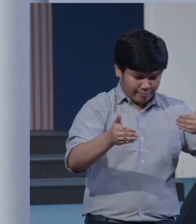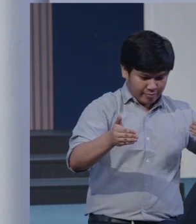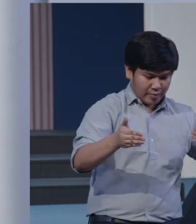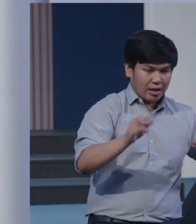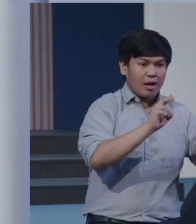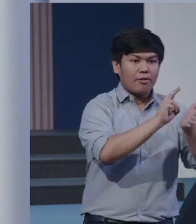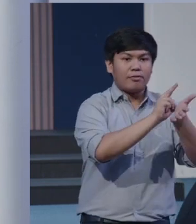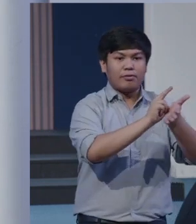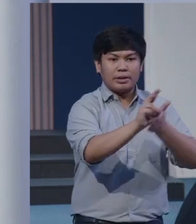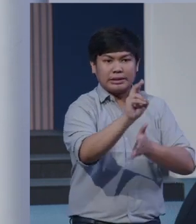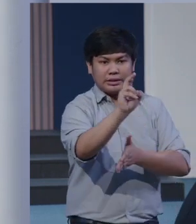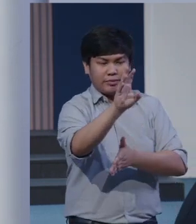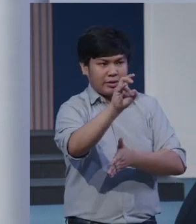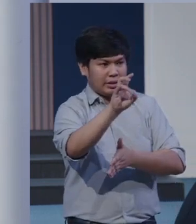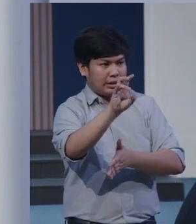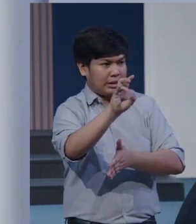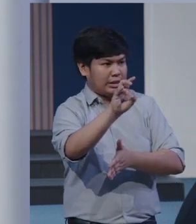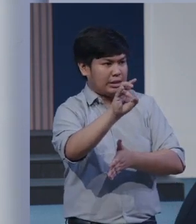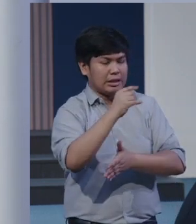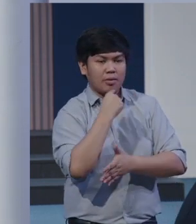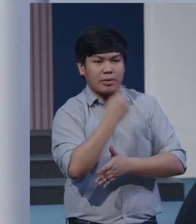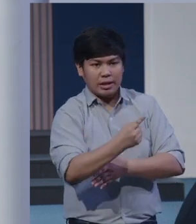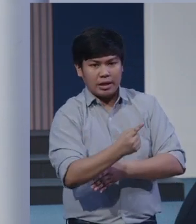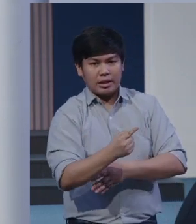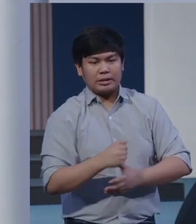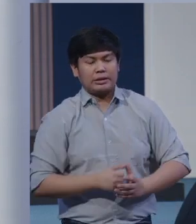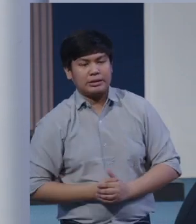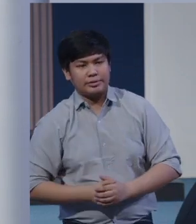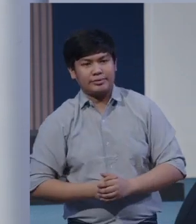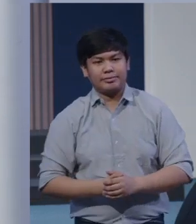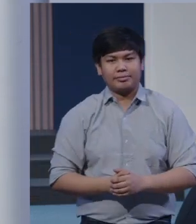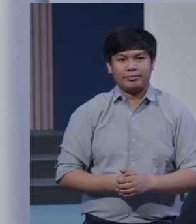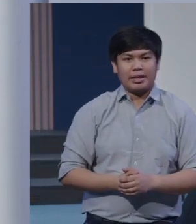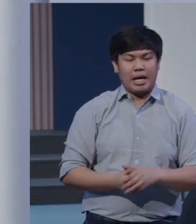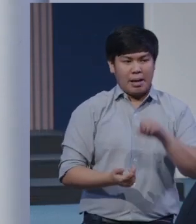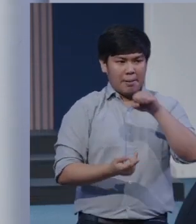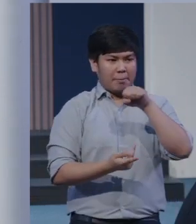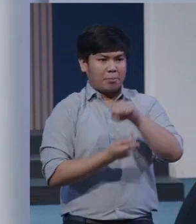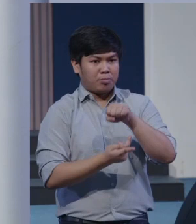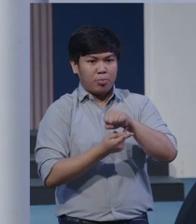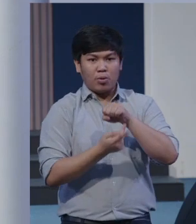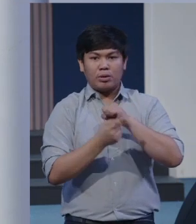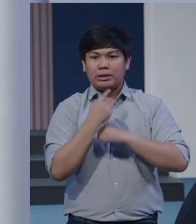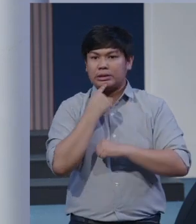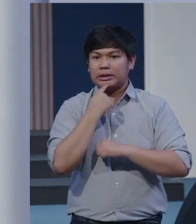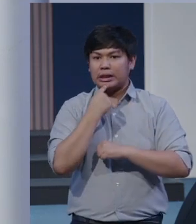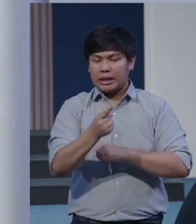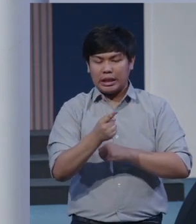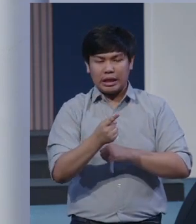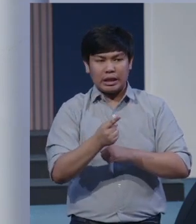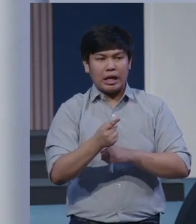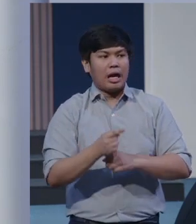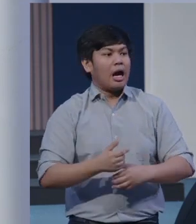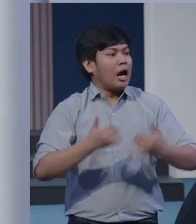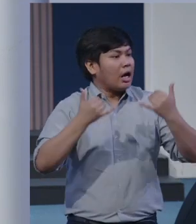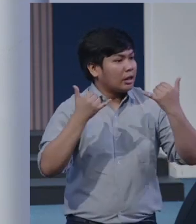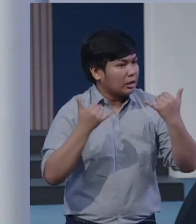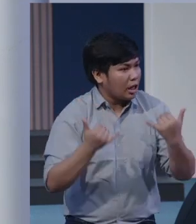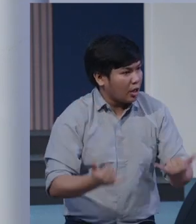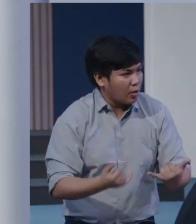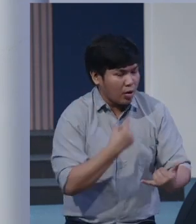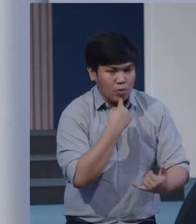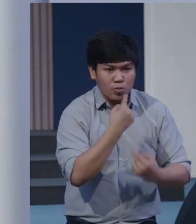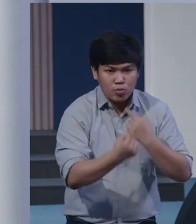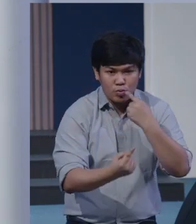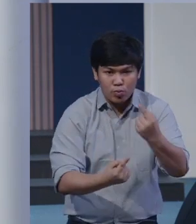verse 17 chapter 4 pa rin Hindi hindi niyo kasi binubuksan yung Bible niyo Tingan niyo now this I say